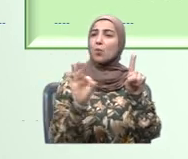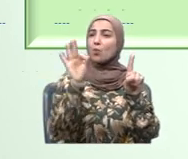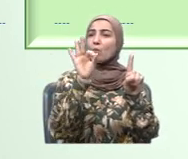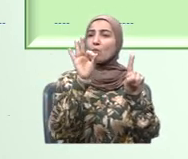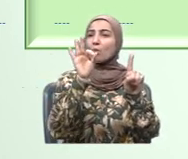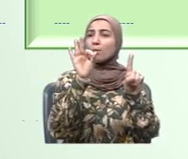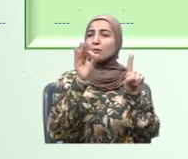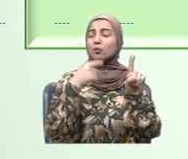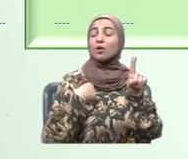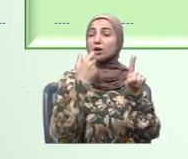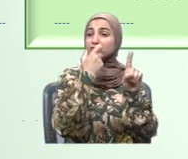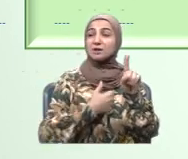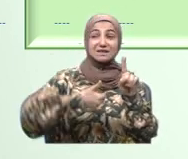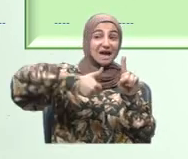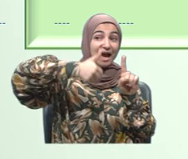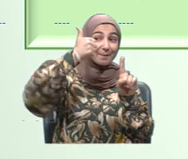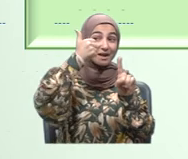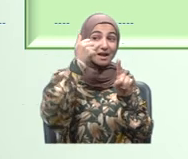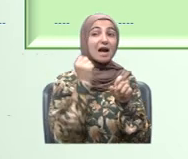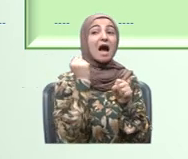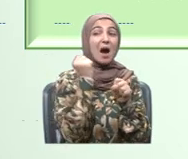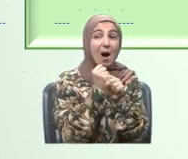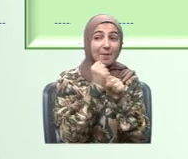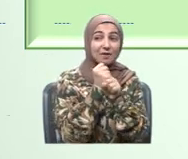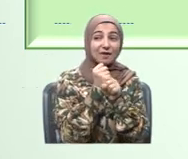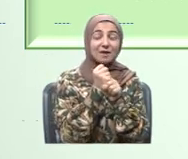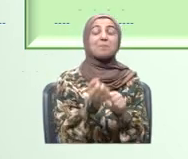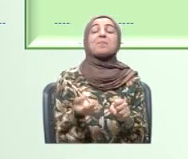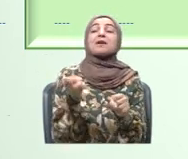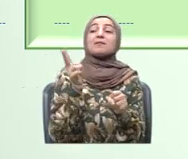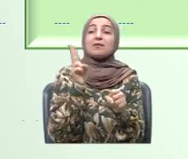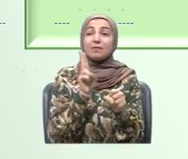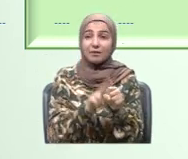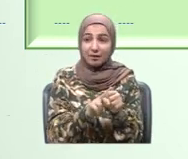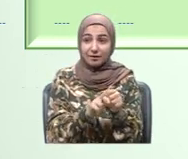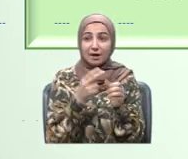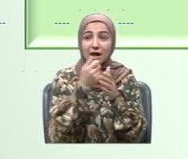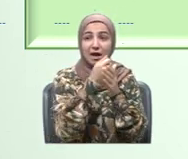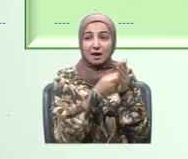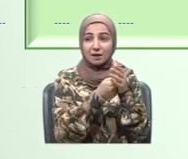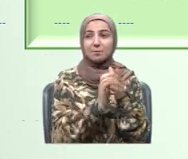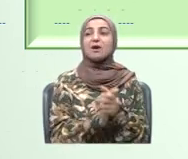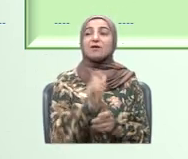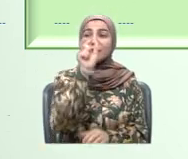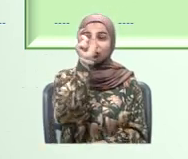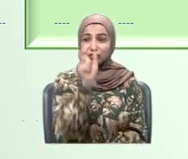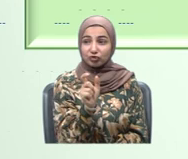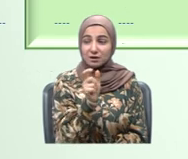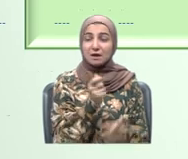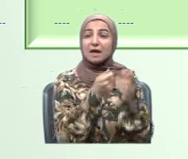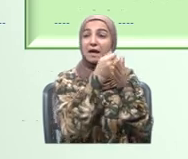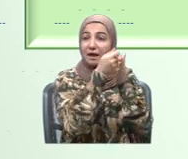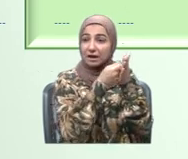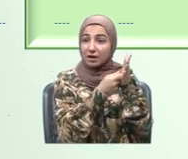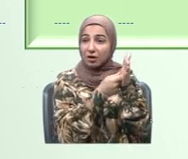تجربته الشخصية، وغايته من ذلك التأثير في القارئ، ليعرف أن الكاتب يعاني مما يعانيه هو